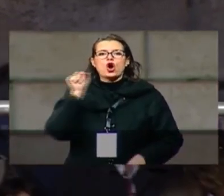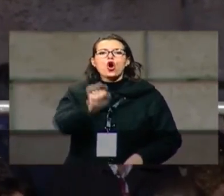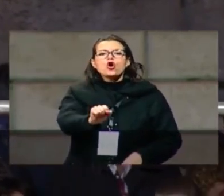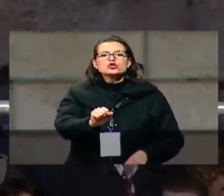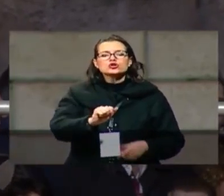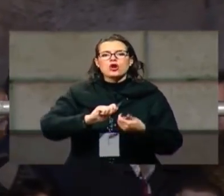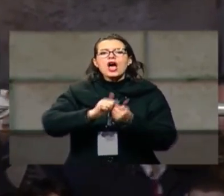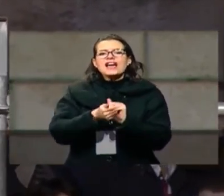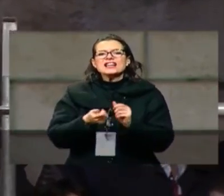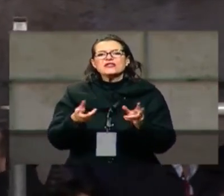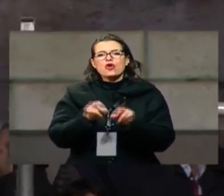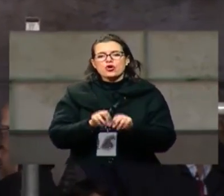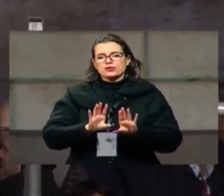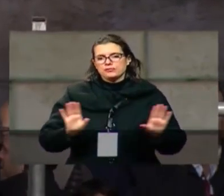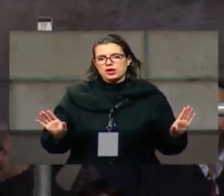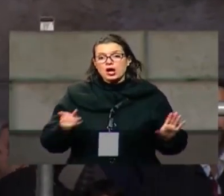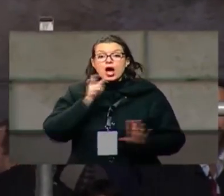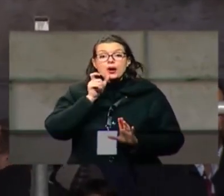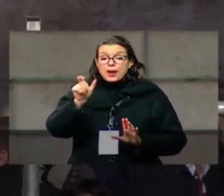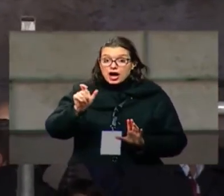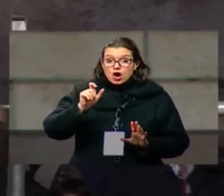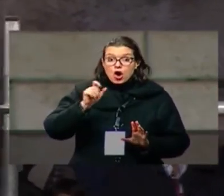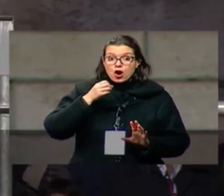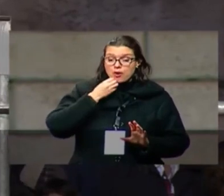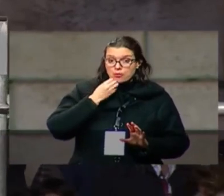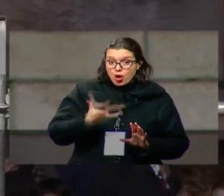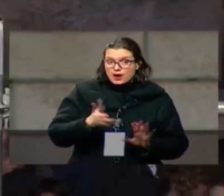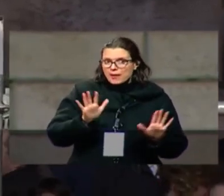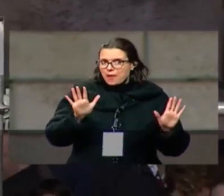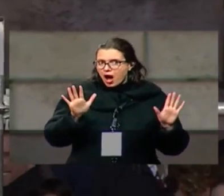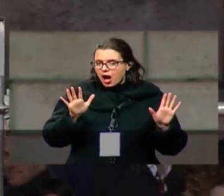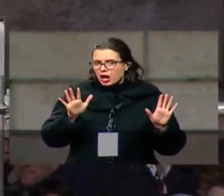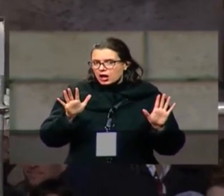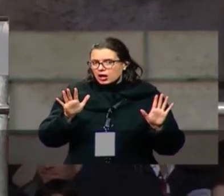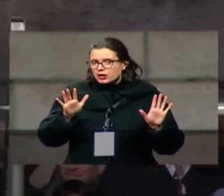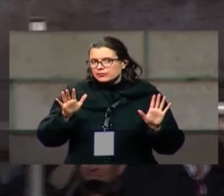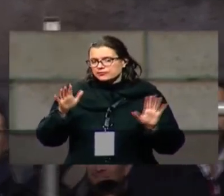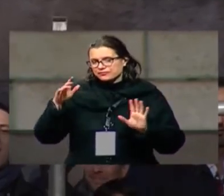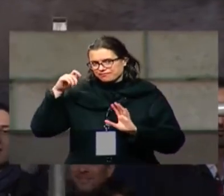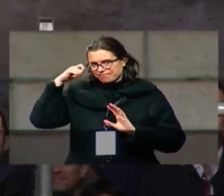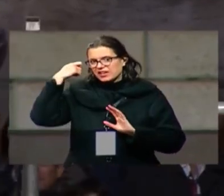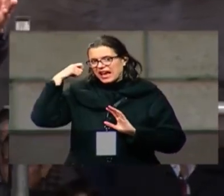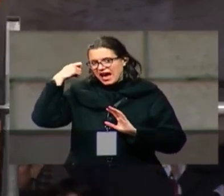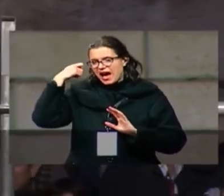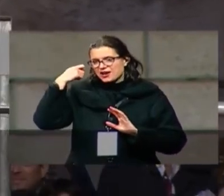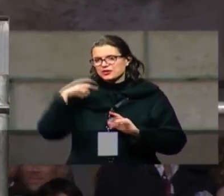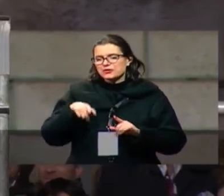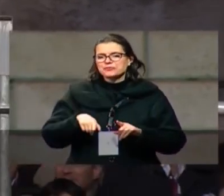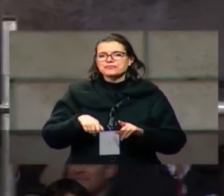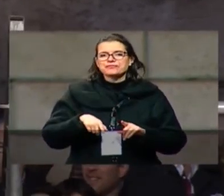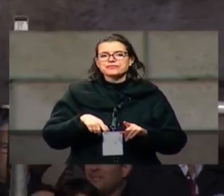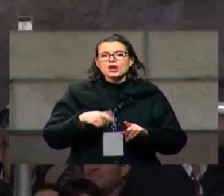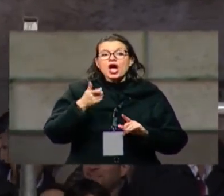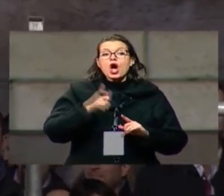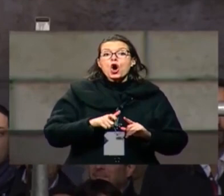quelle riforme perché è una parola buona che è una trappola perché fare una TAV oppure mettere che puoi